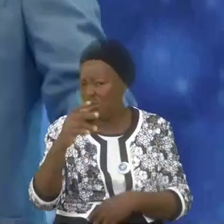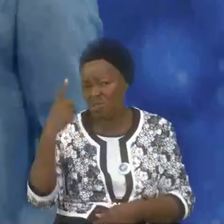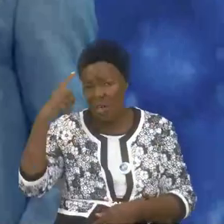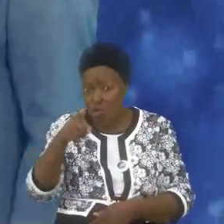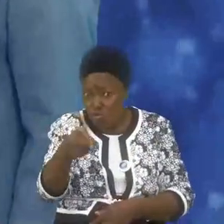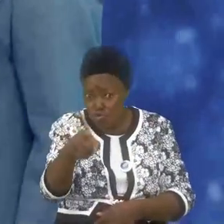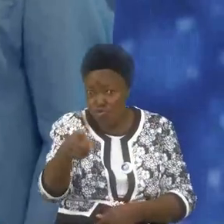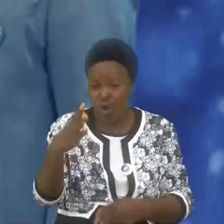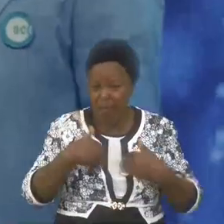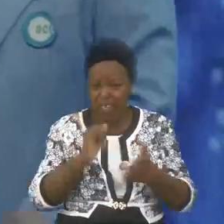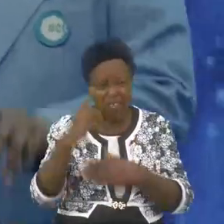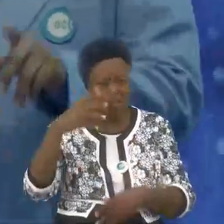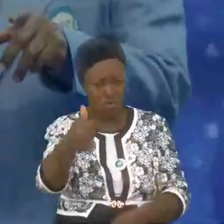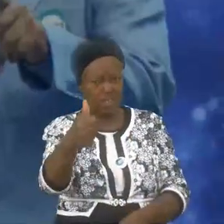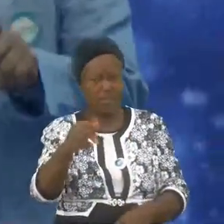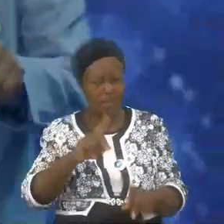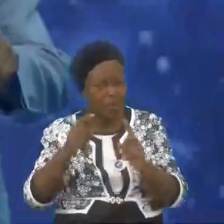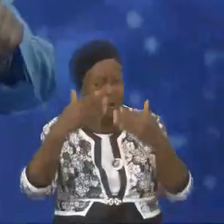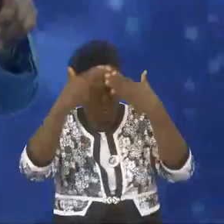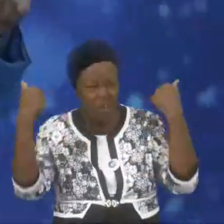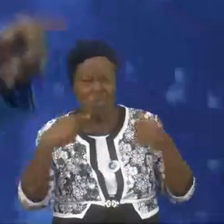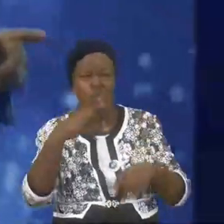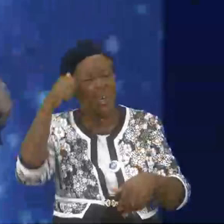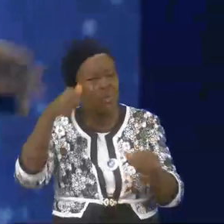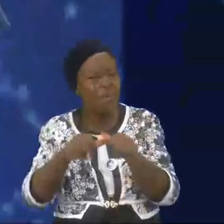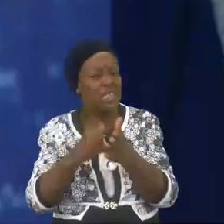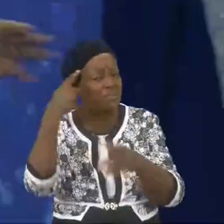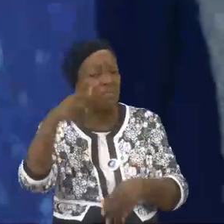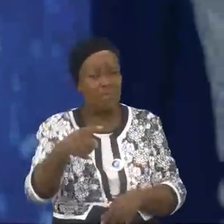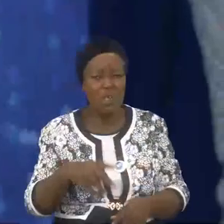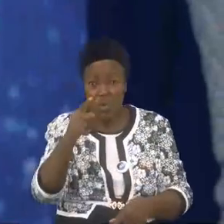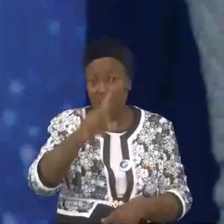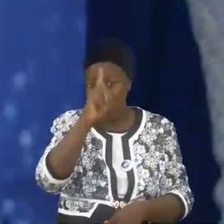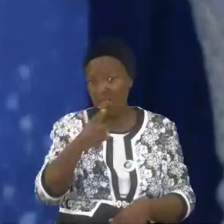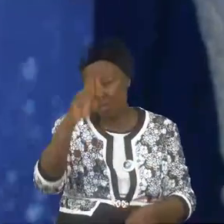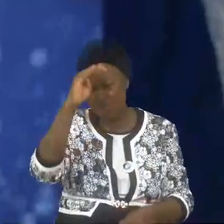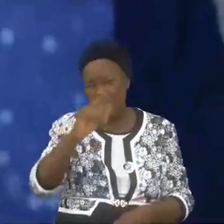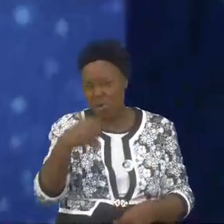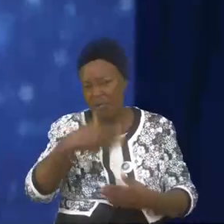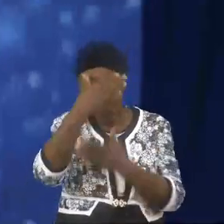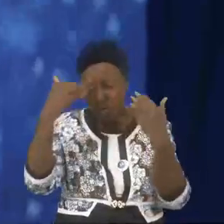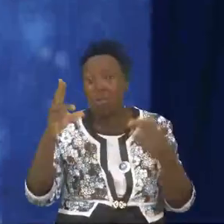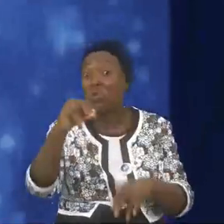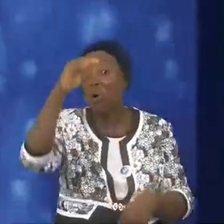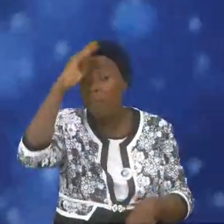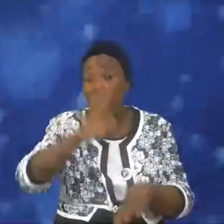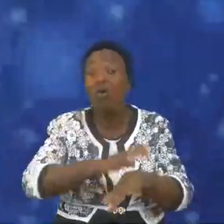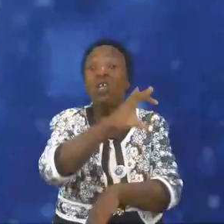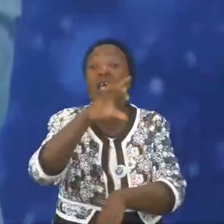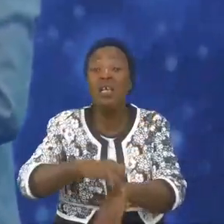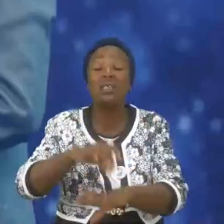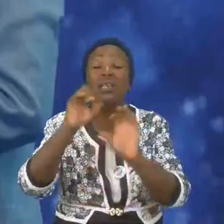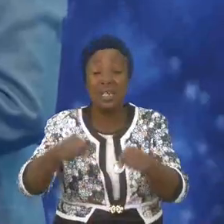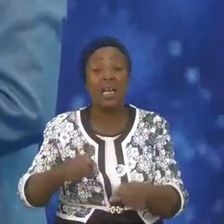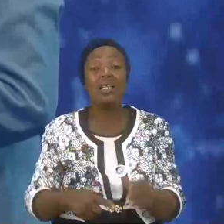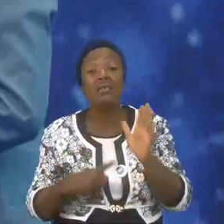Et toi qui as le rêve, toi qui as le roi, un homme intelligent, et tu as oublié, personne sur terre